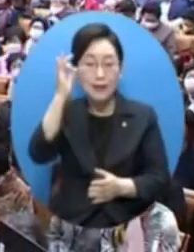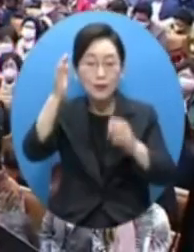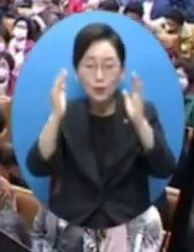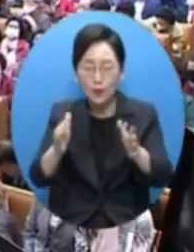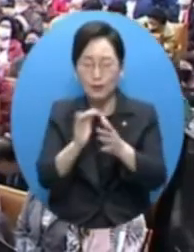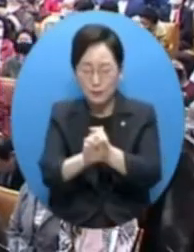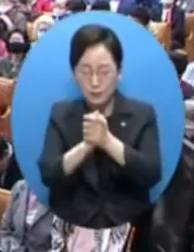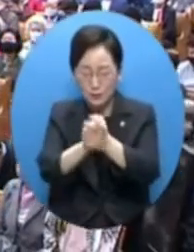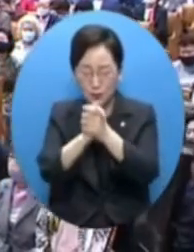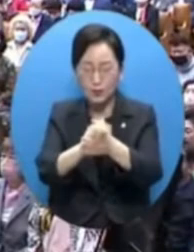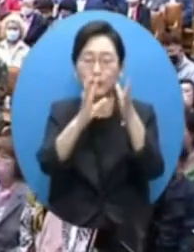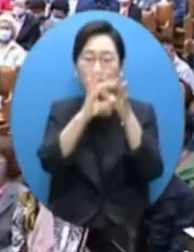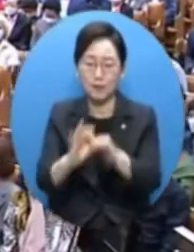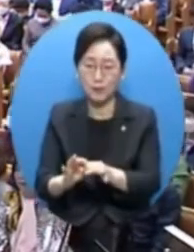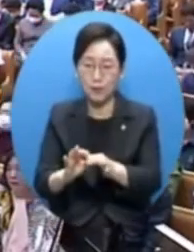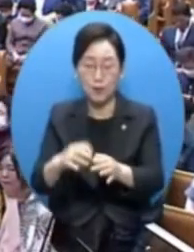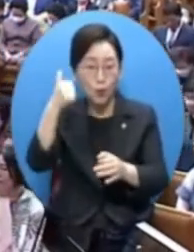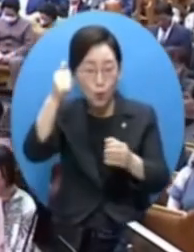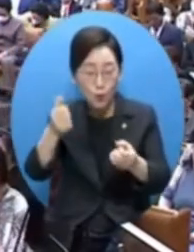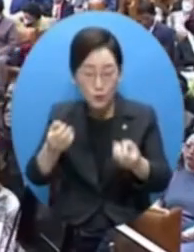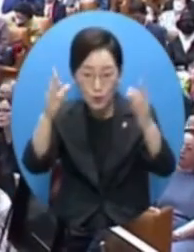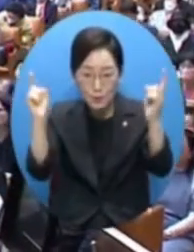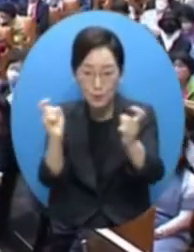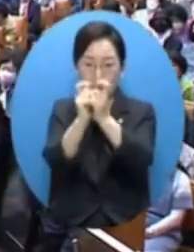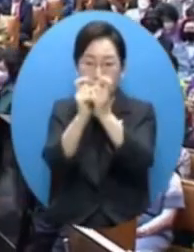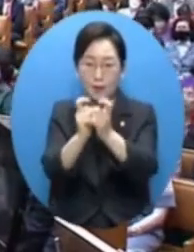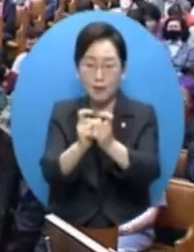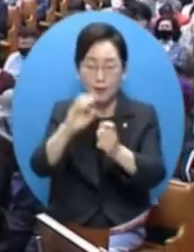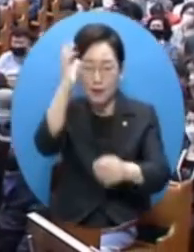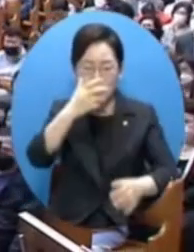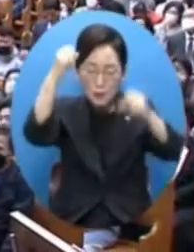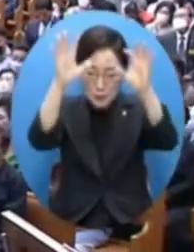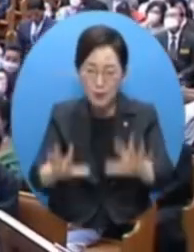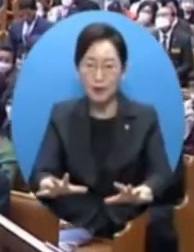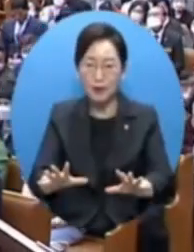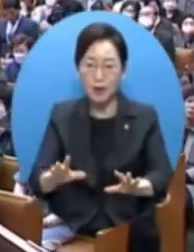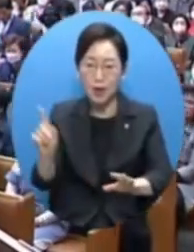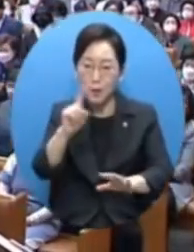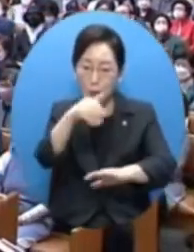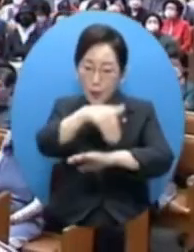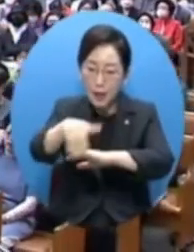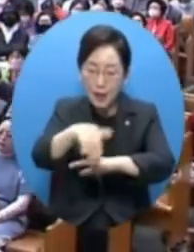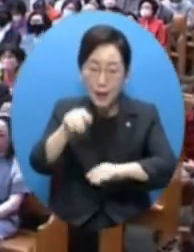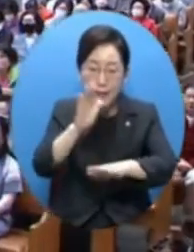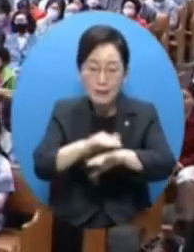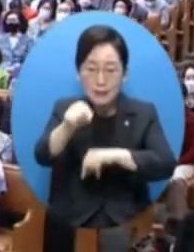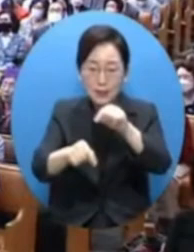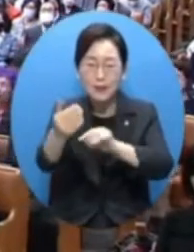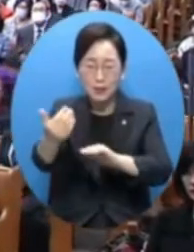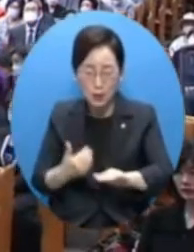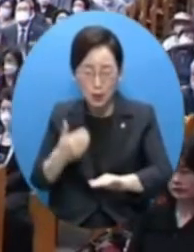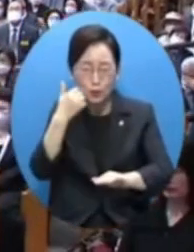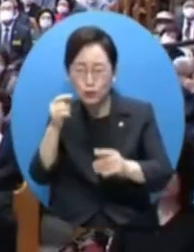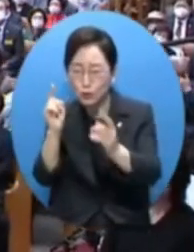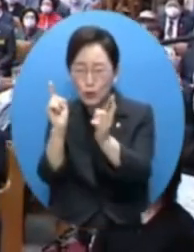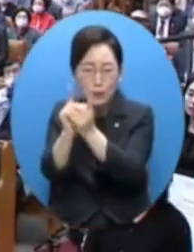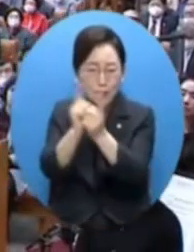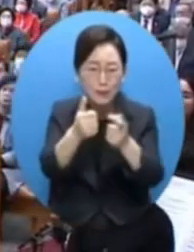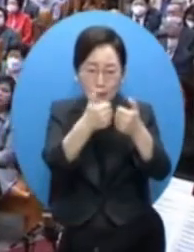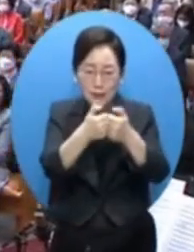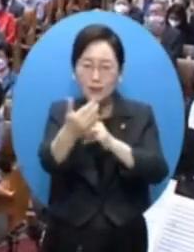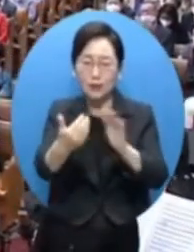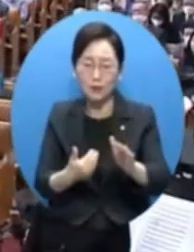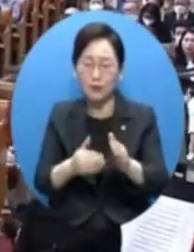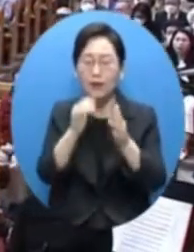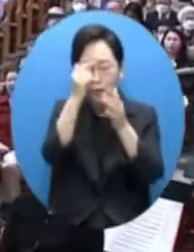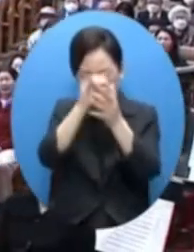기도하고 또 기도하고 또 했을 때 오시더라 성령이 임한 것입니다. 무엇을 계획하고 실천하기 전에 누구를 만나서 상담하기 전에 먼저 기도하시기